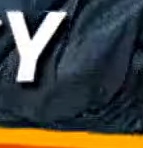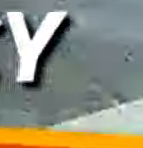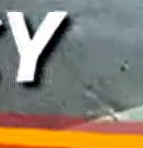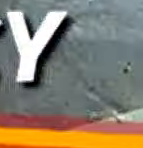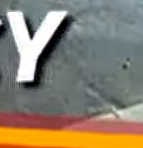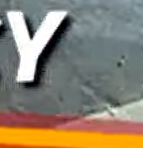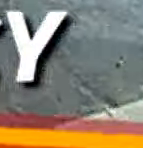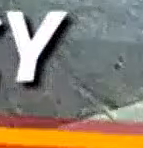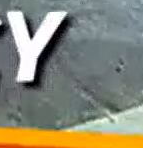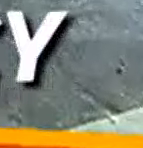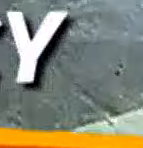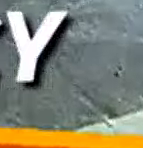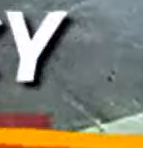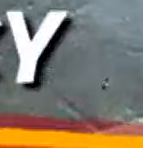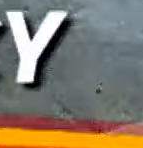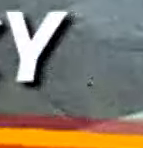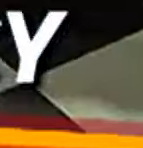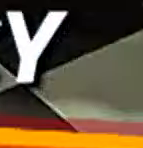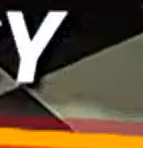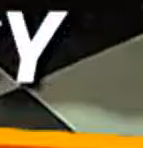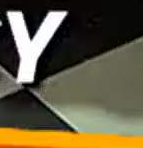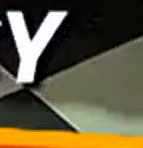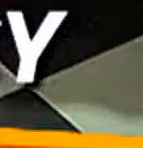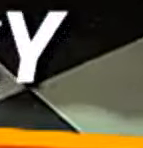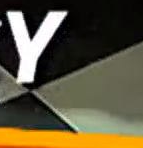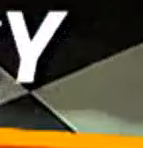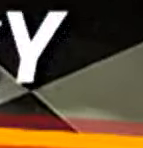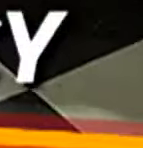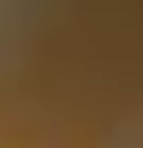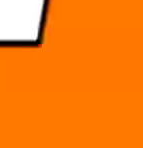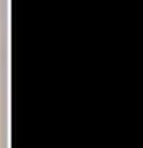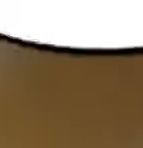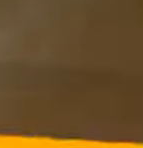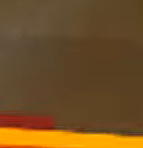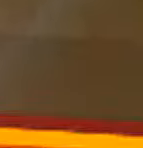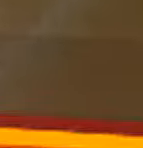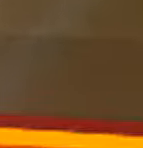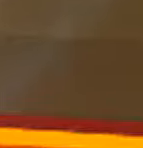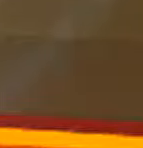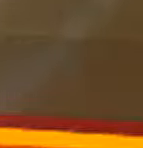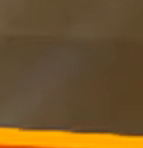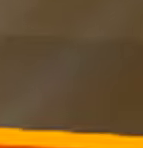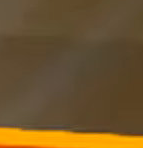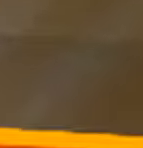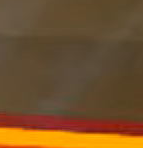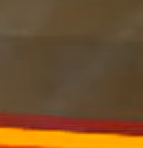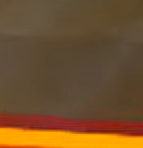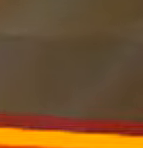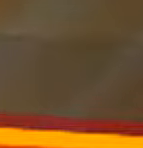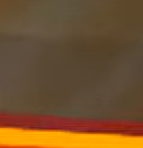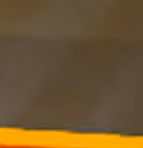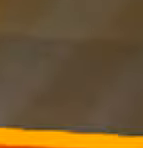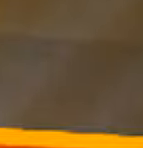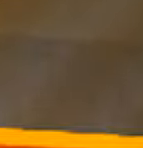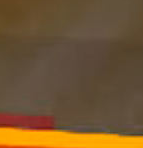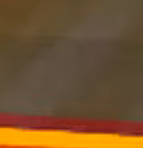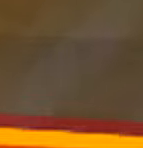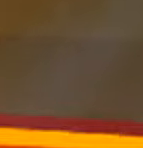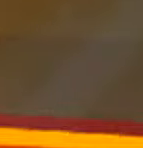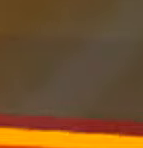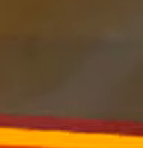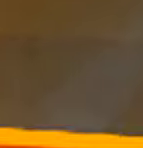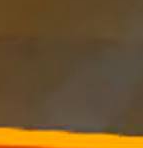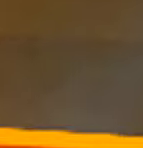Dumaraming dalagitang maagang nabubuntis, kinababahala. Ang paligid ng Mount Apo